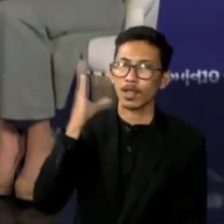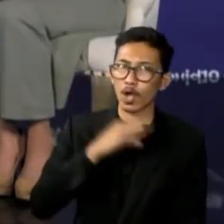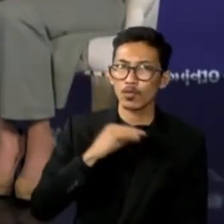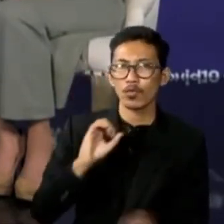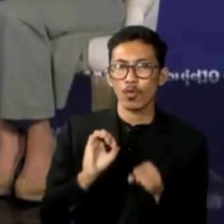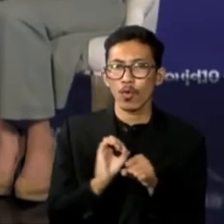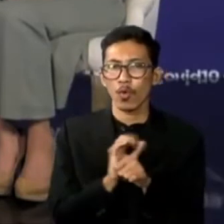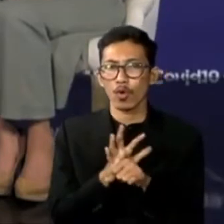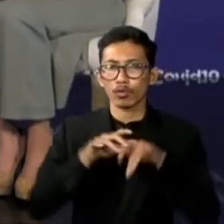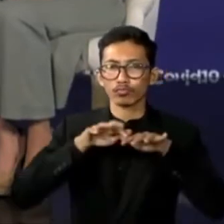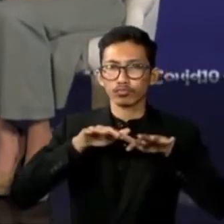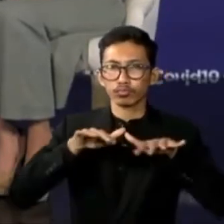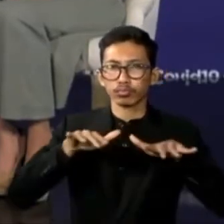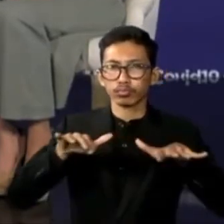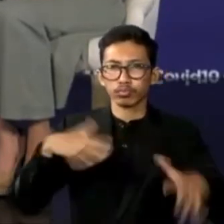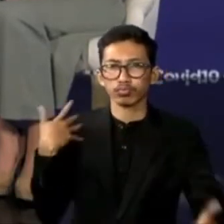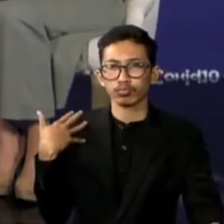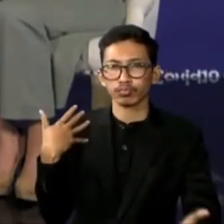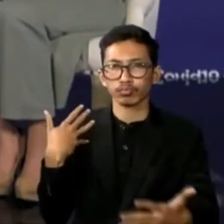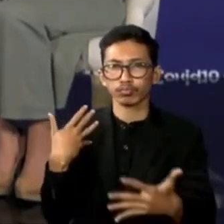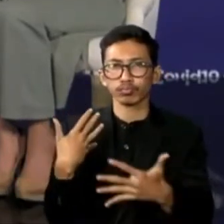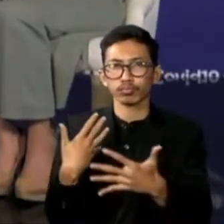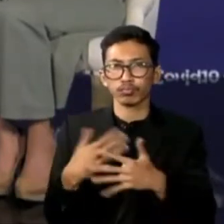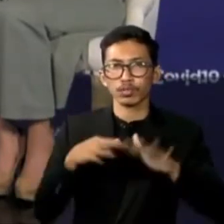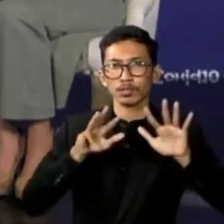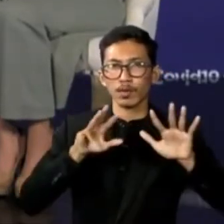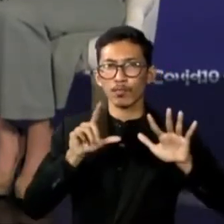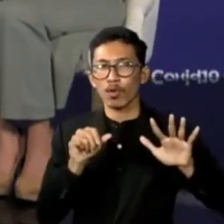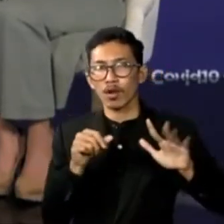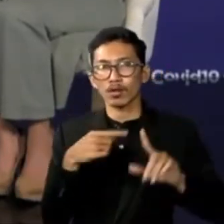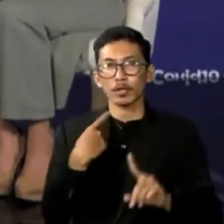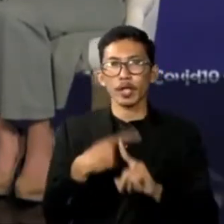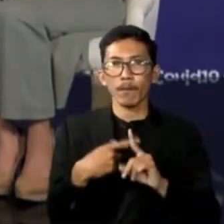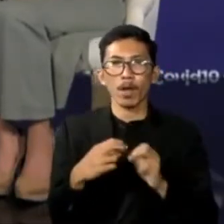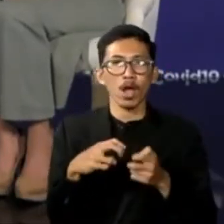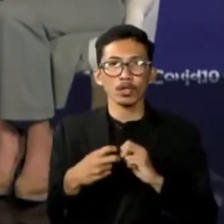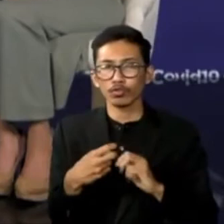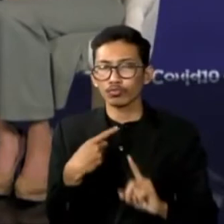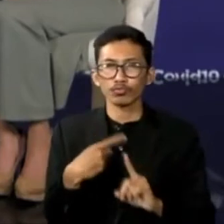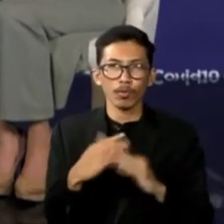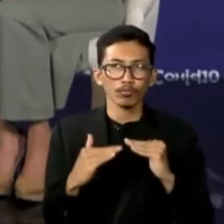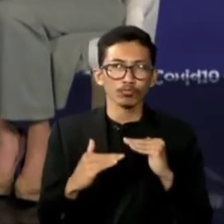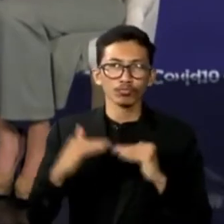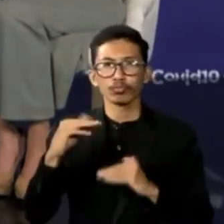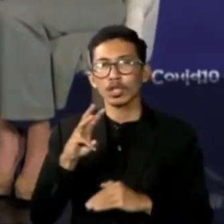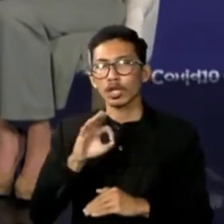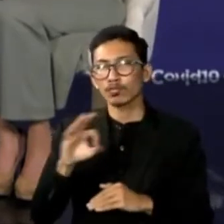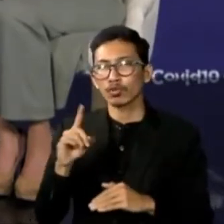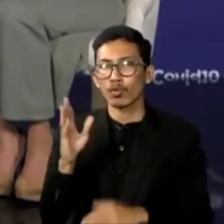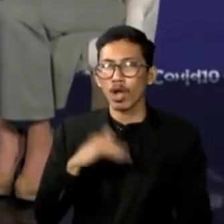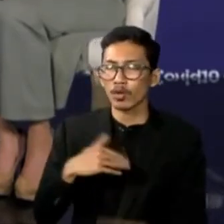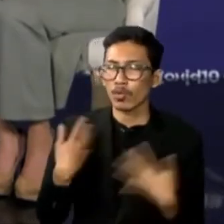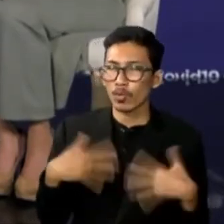bulan ya pir dan korban ini terus berjatuhan mungkin dengan penambahan kasus per hari lebih dari 3.000 ya nokeh dari pandangan